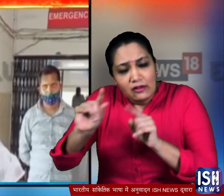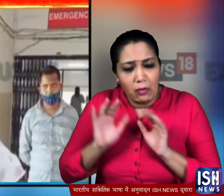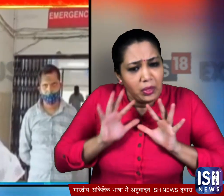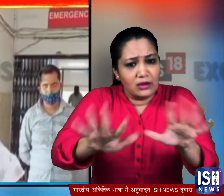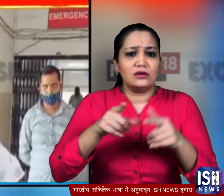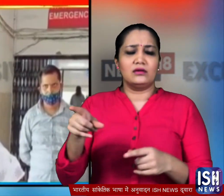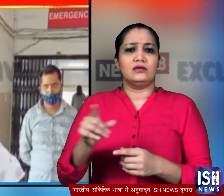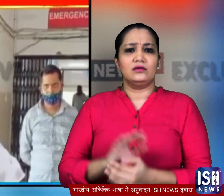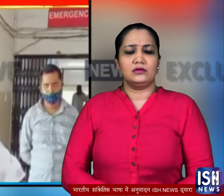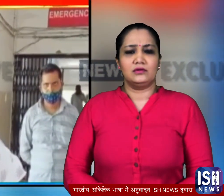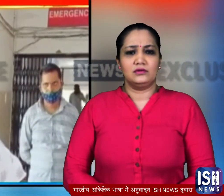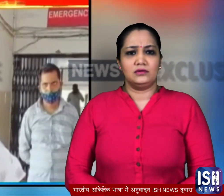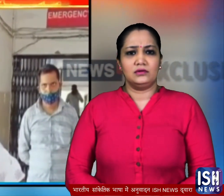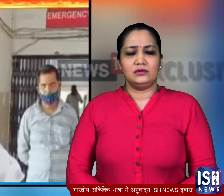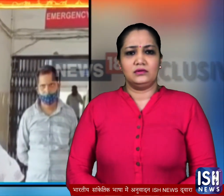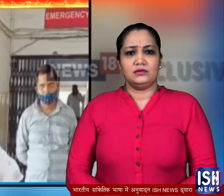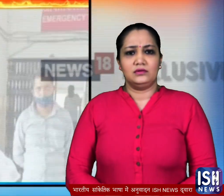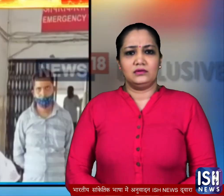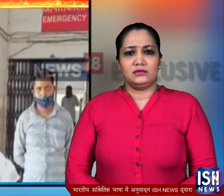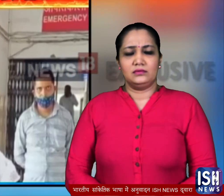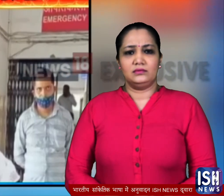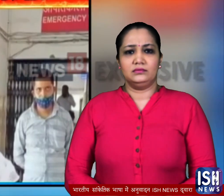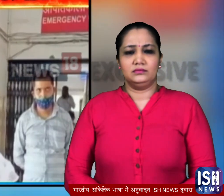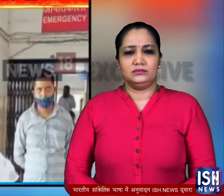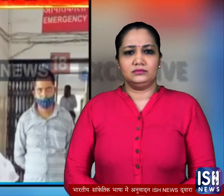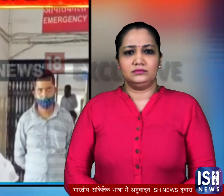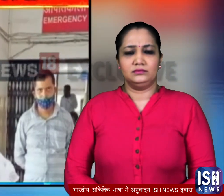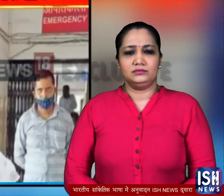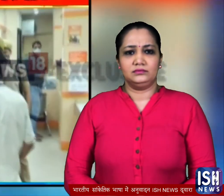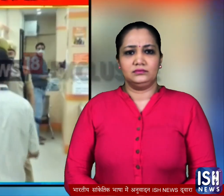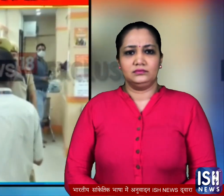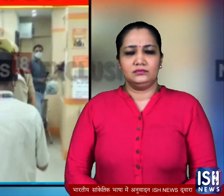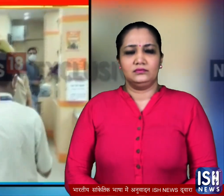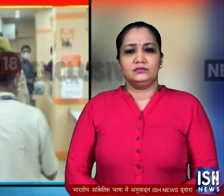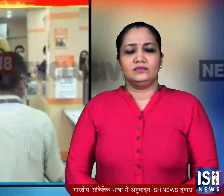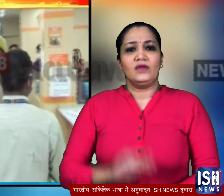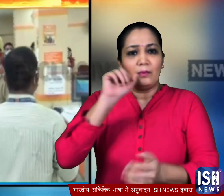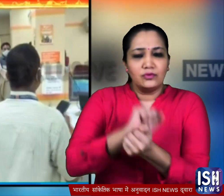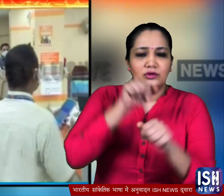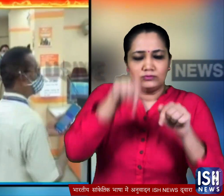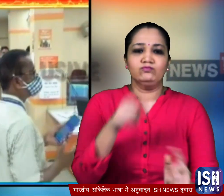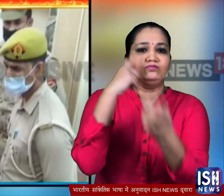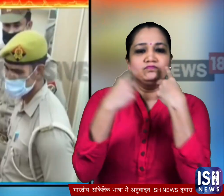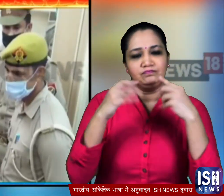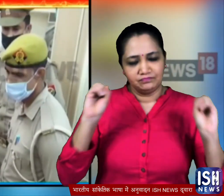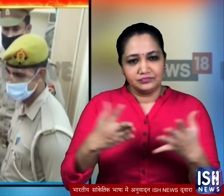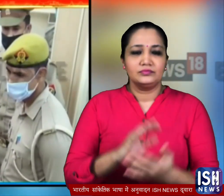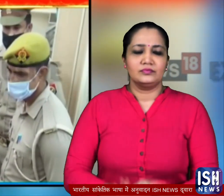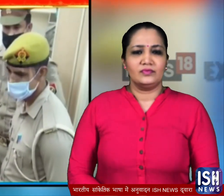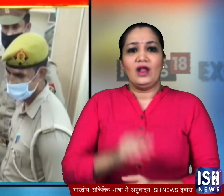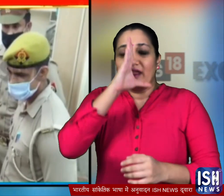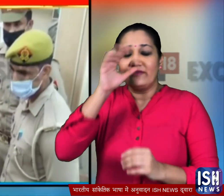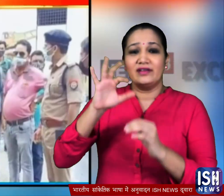इन्होंने कह दिया कि मतलब हमें अंदर जाने को, इतने गार्ड ने गोली मार दी। पुलिस अब पूरे मामले की जांच में जुटी है। हालांकि